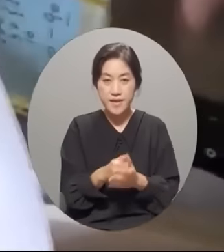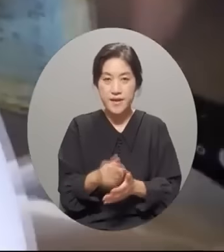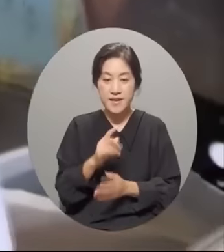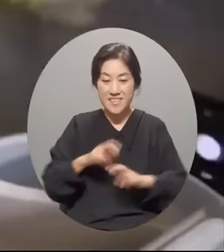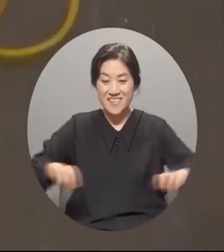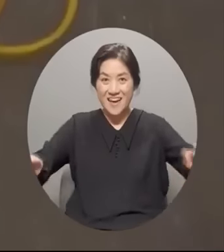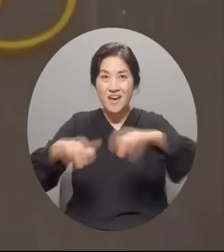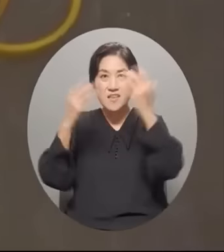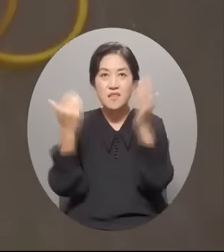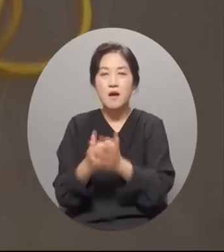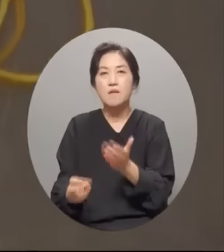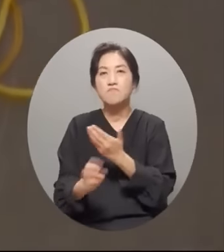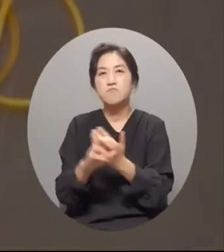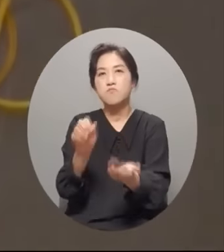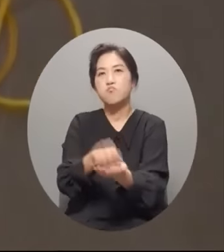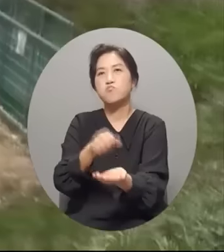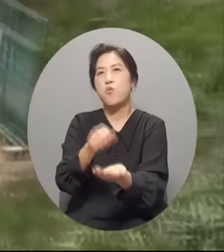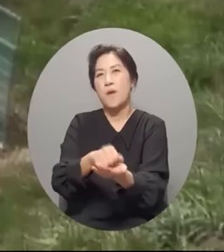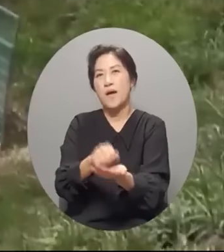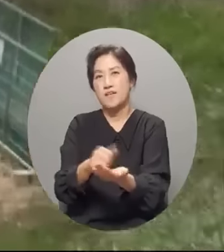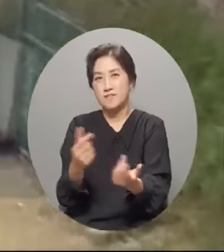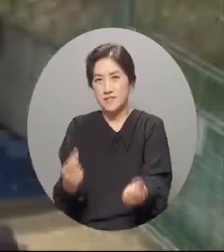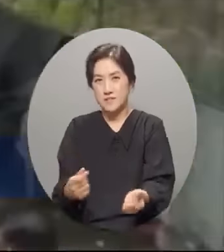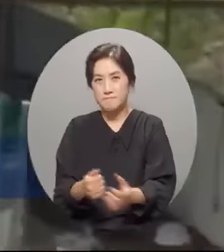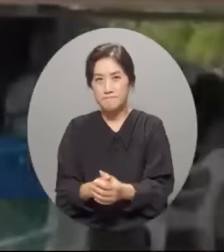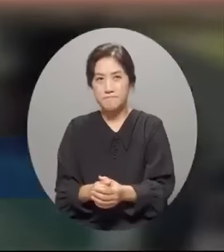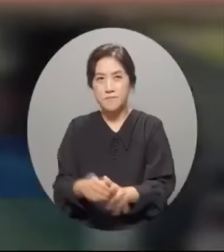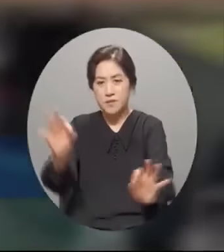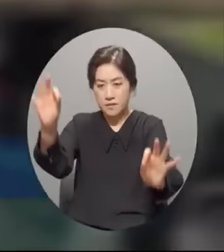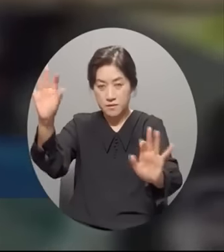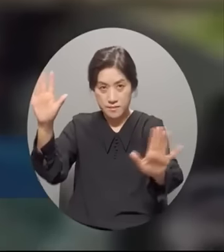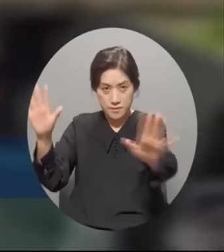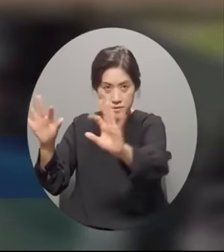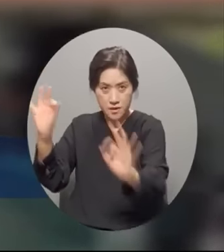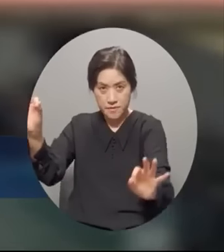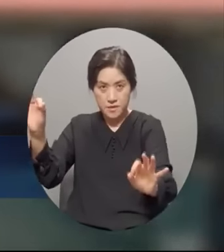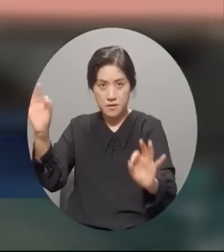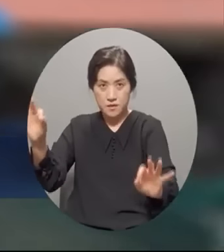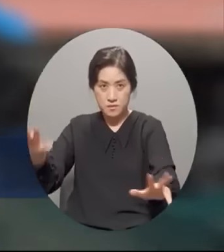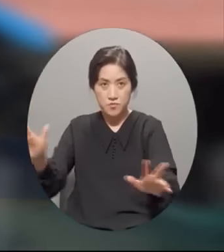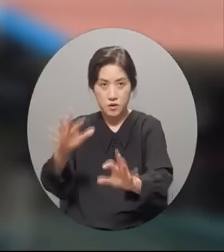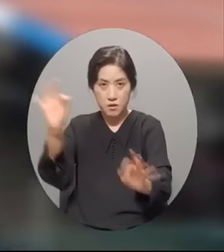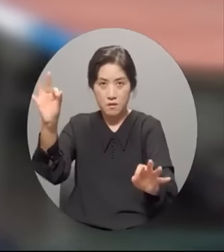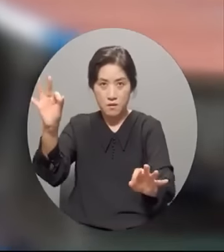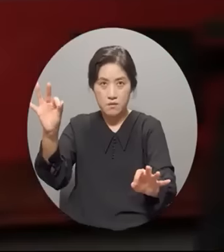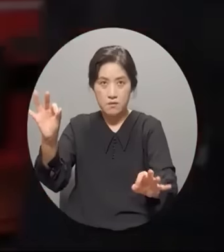전체가 사실 불법 도박장입니다. 사장님 앉아 계세요. 움직이지 마세요 지금부터.